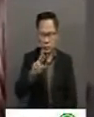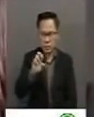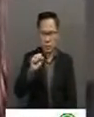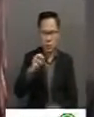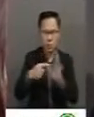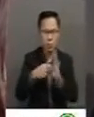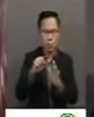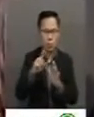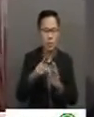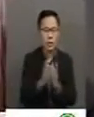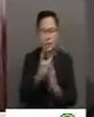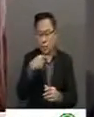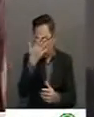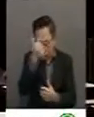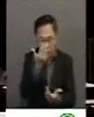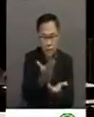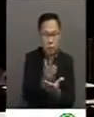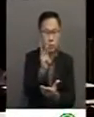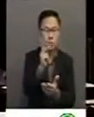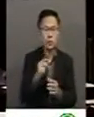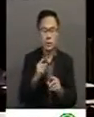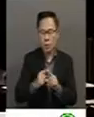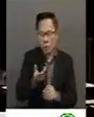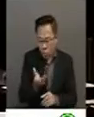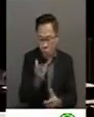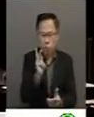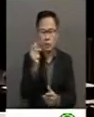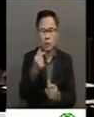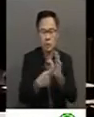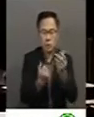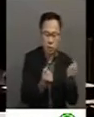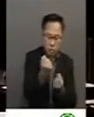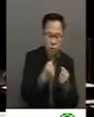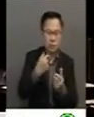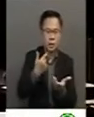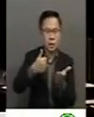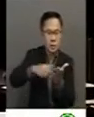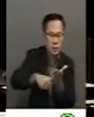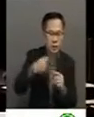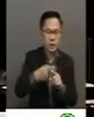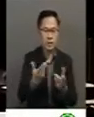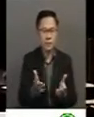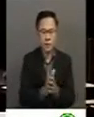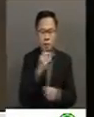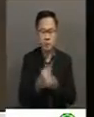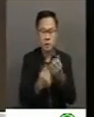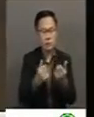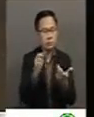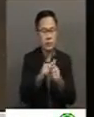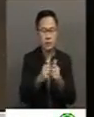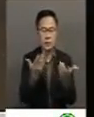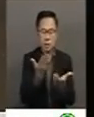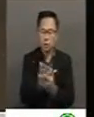กู้ให้กับสินเชื่อรายย่อยทำธุรกิจบ้างล่ะเรื่องของสินเชื่อรถยนต์บ้างล่ะเขาบอกว่าปีนี้ค่ะเขาไม่ค่อยน่าเป็นห่วงเท่าไหร่เรื่อง